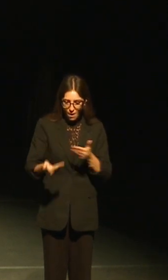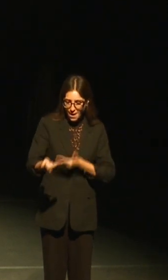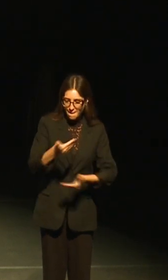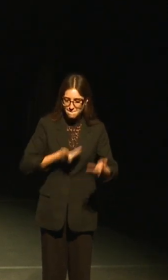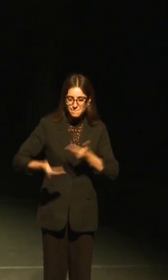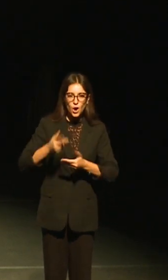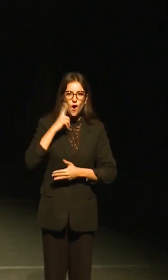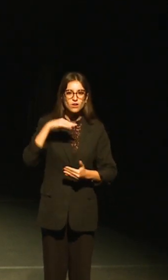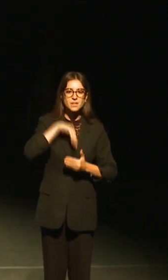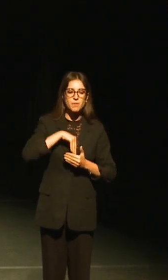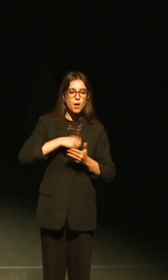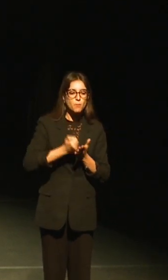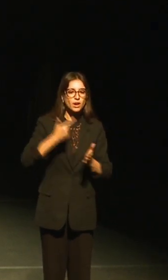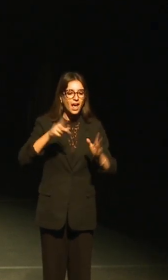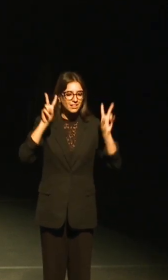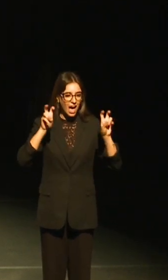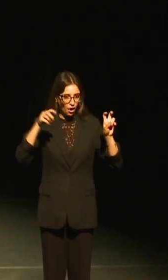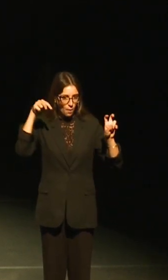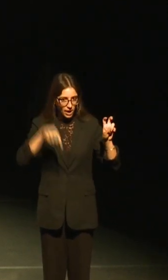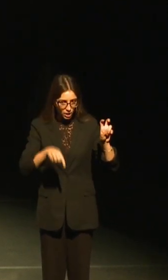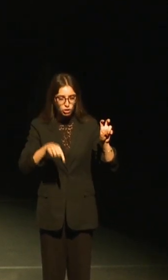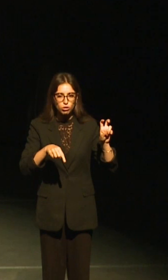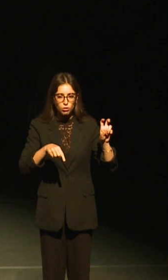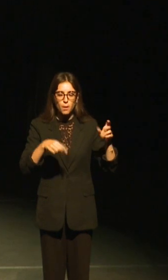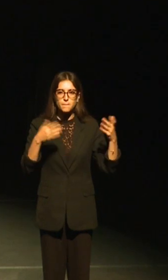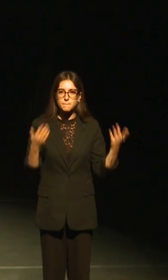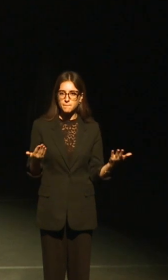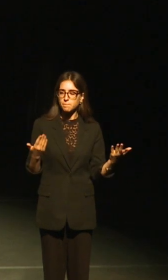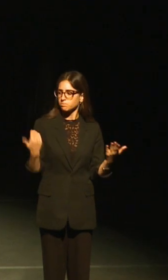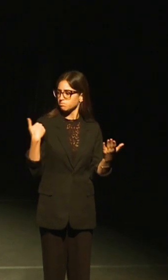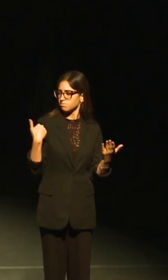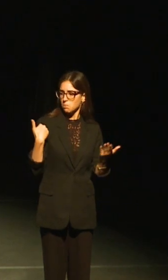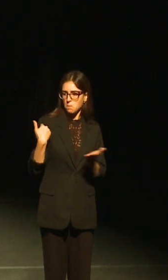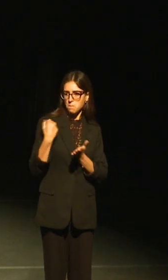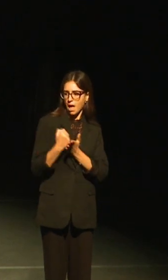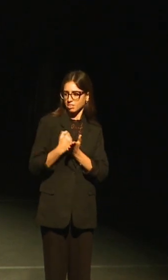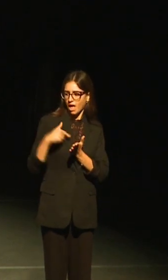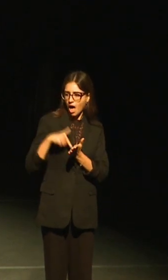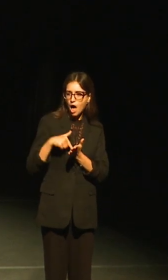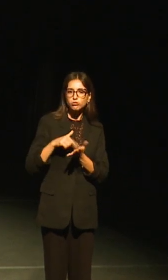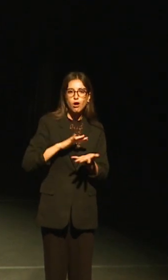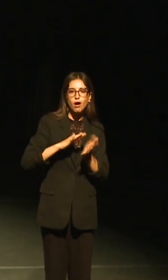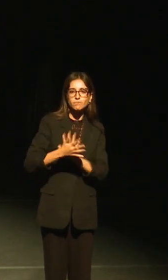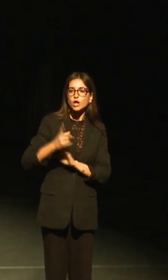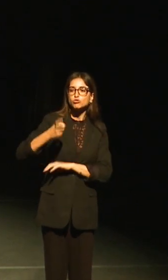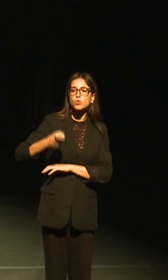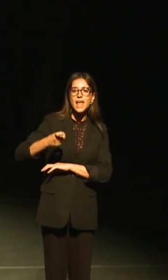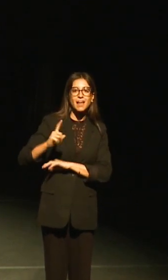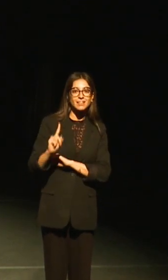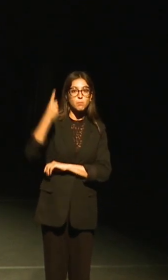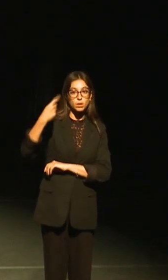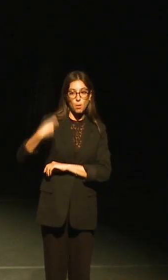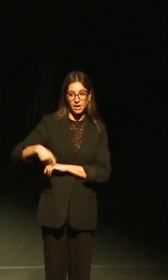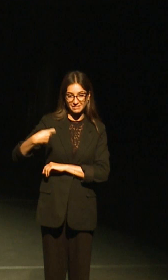tema Dario Longo il presidente fino all'ultimo mandato quando lo è diventata Giulietta il primo presidente Paolo